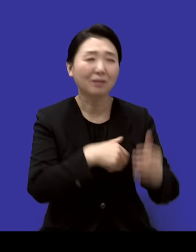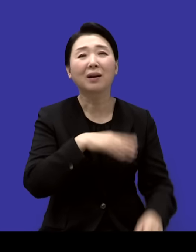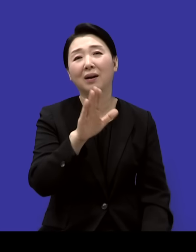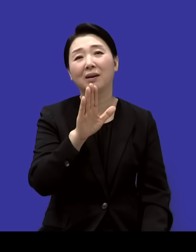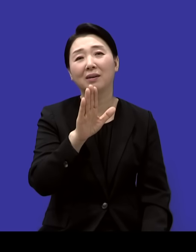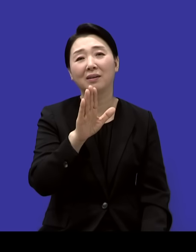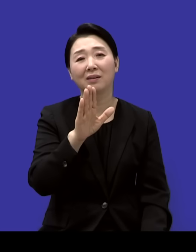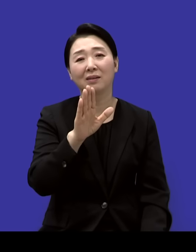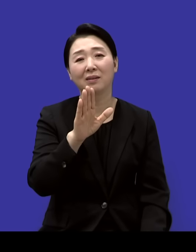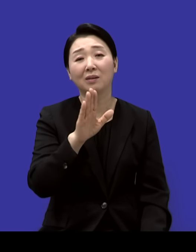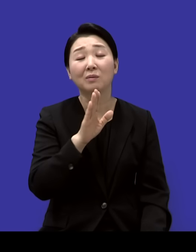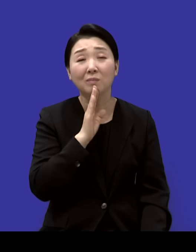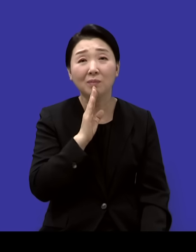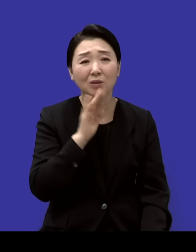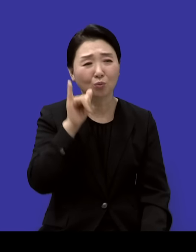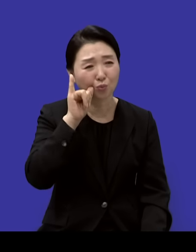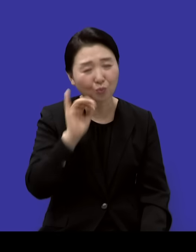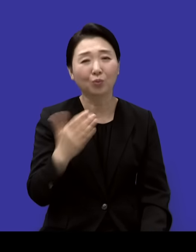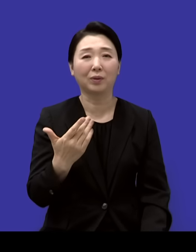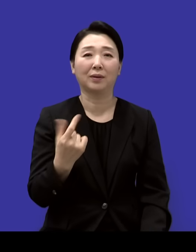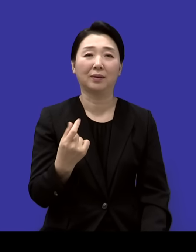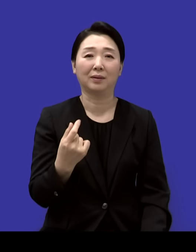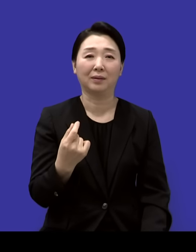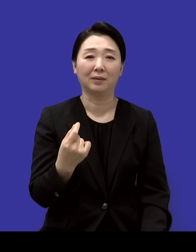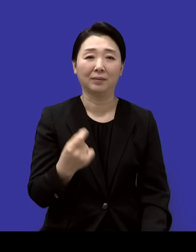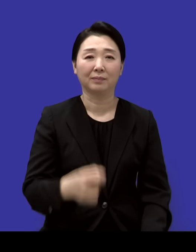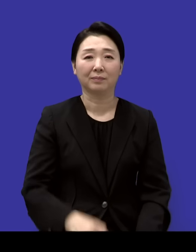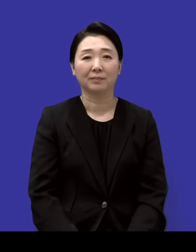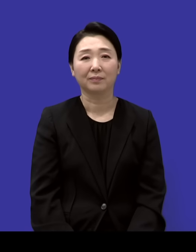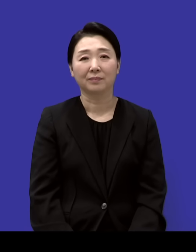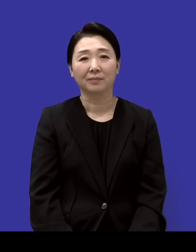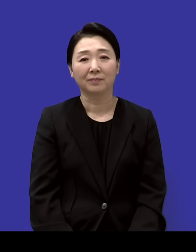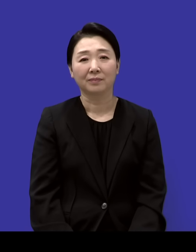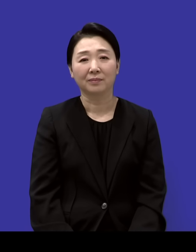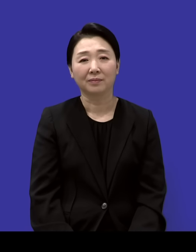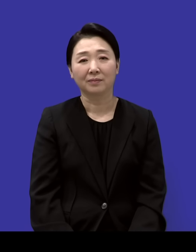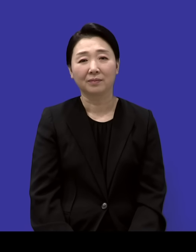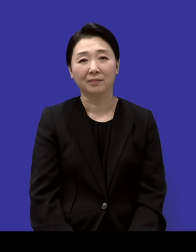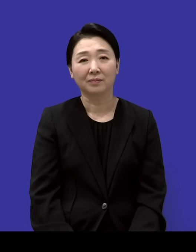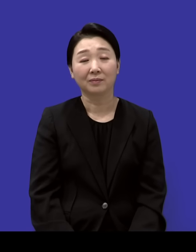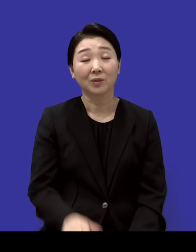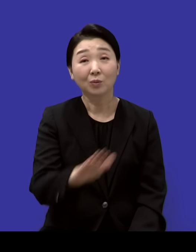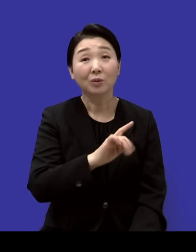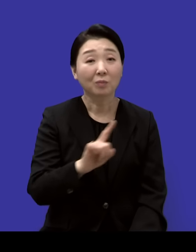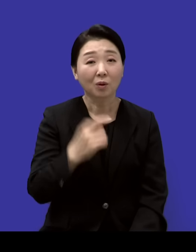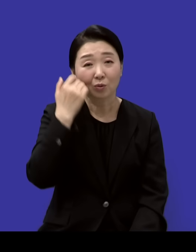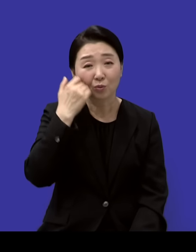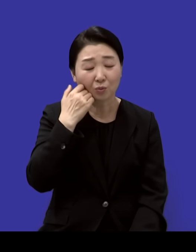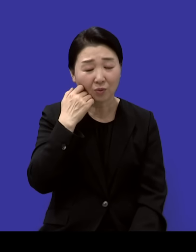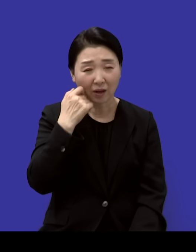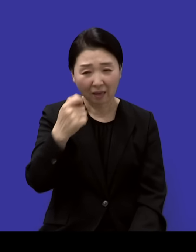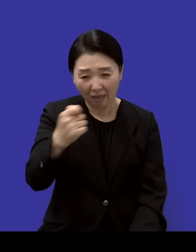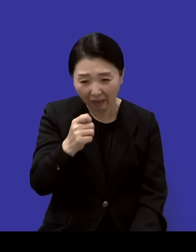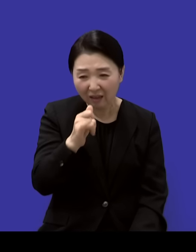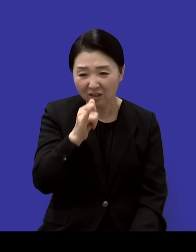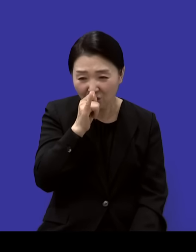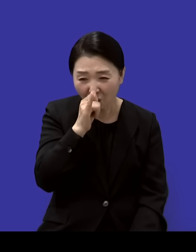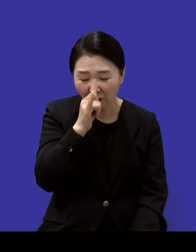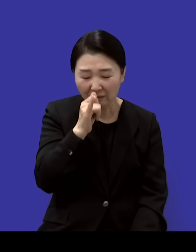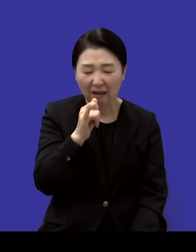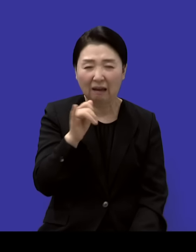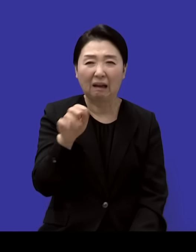되는 데에 내 정신을 팔는 사건이 벌어지지 않을까 하는 생각이 듭니다. 네. 그래서 우리가 정말 또 누군가 약점을 들었을 때 저 집사